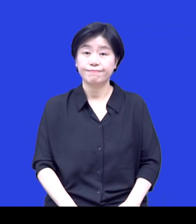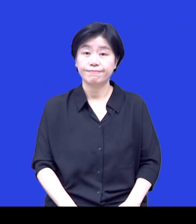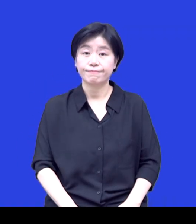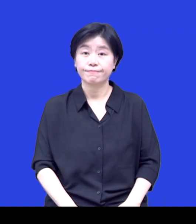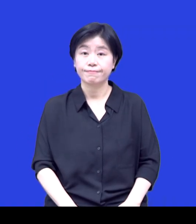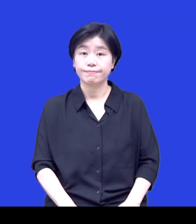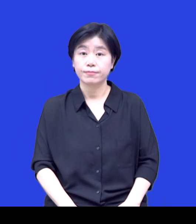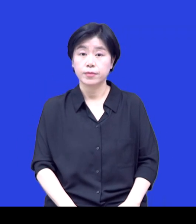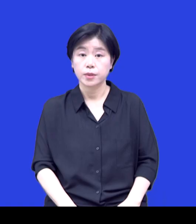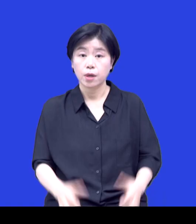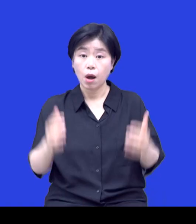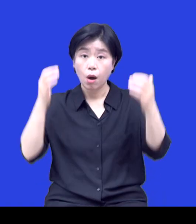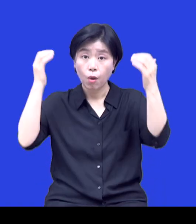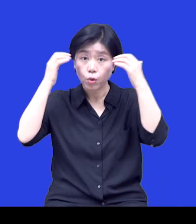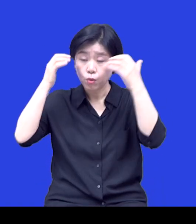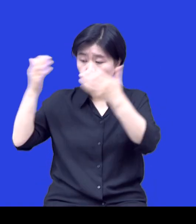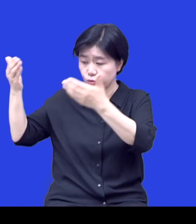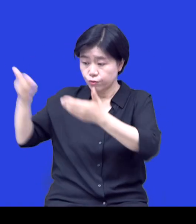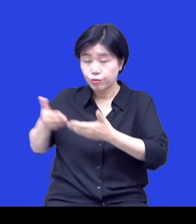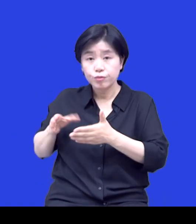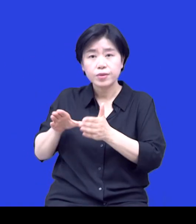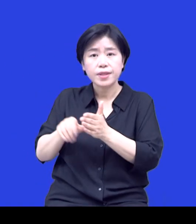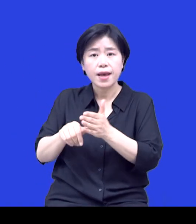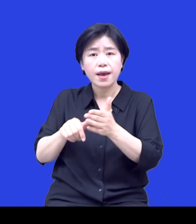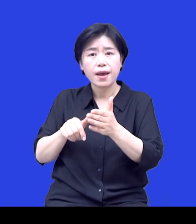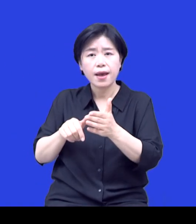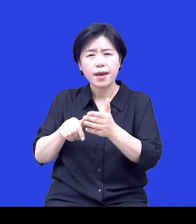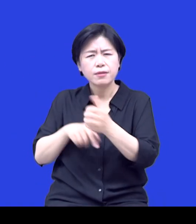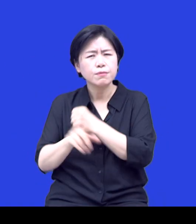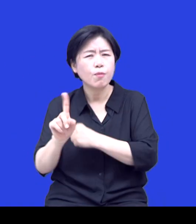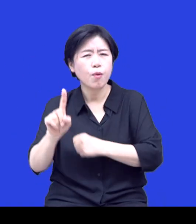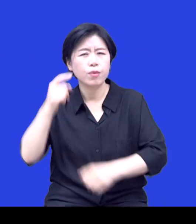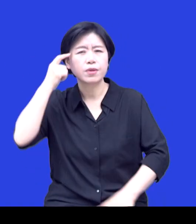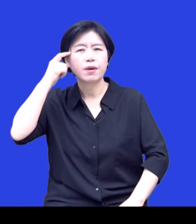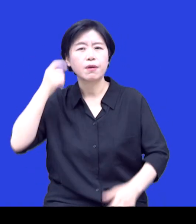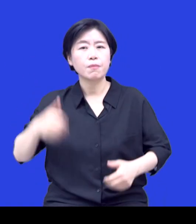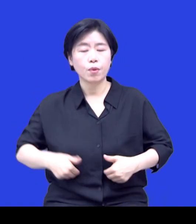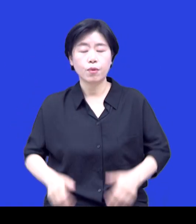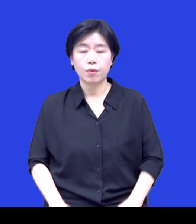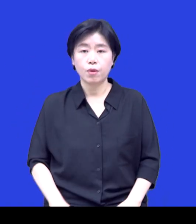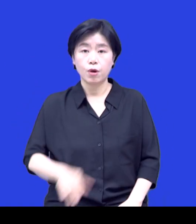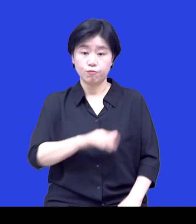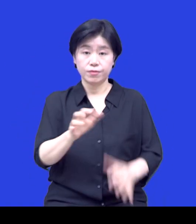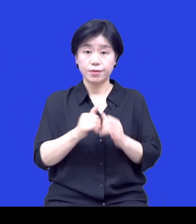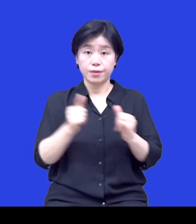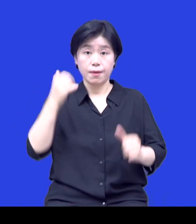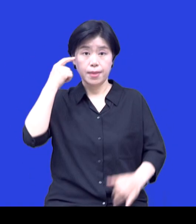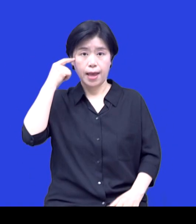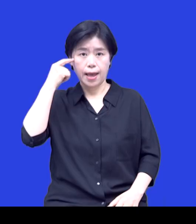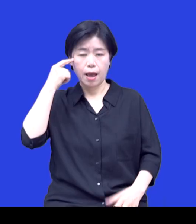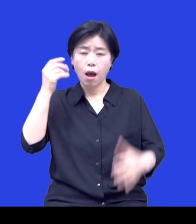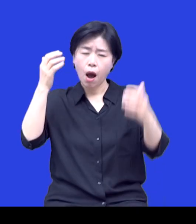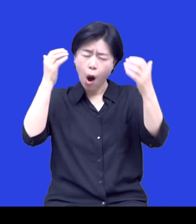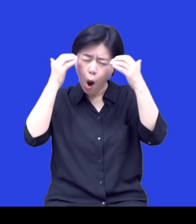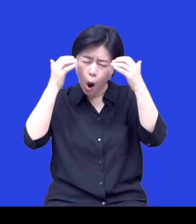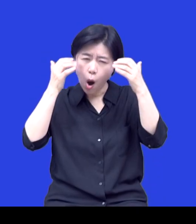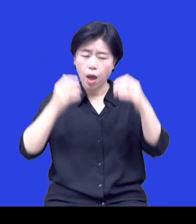고통을 낭비해서는 안 된다. 그러니까 우리의 생각은 이 고통을 빨리 끝내는 게 목적인데